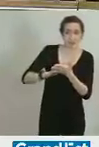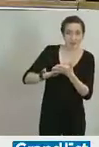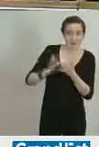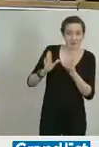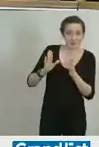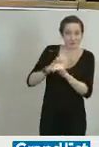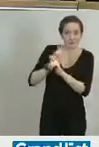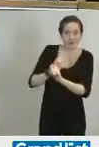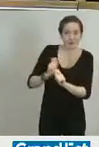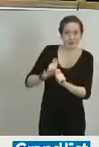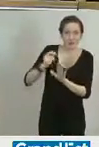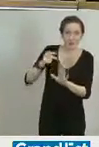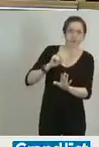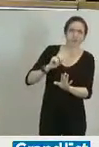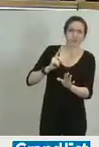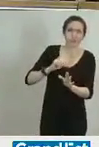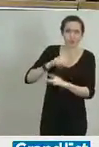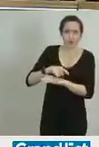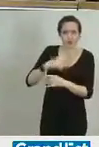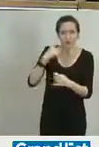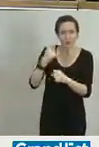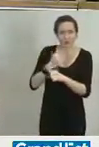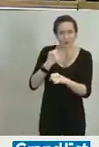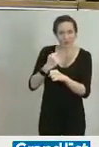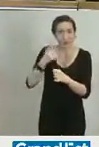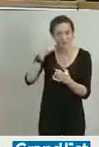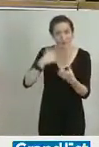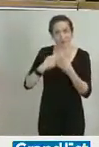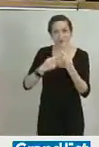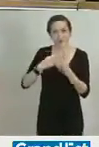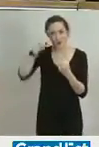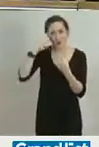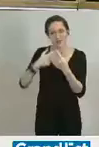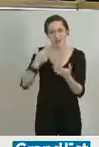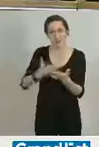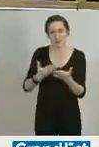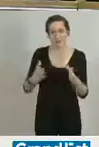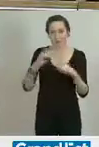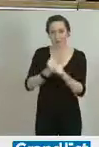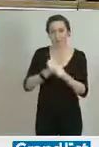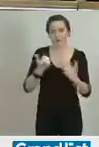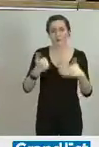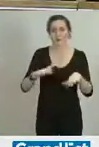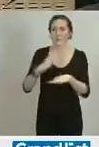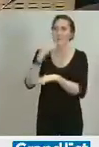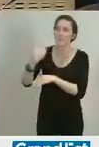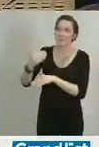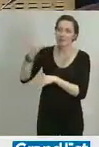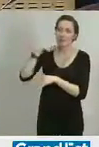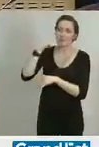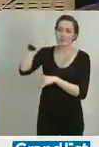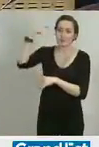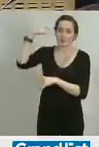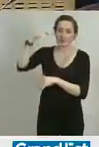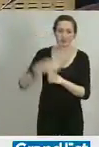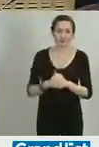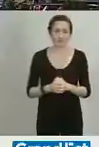Pétry et j'ai ainsi achevé l'examen de ma présentation. Je vous remercie, Monsieur le Président. Pascal.